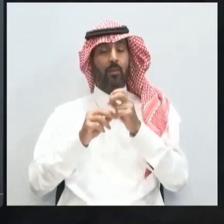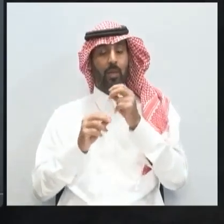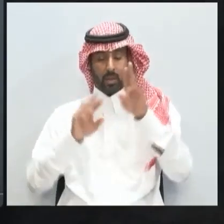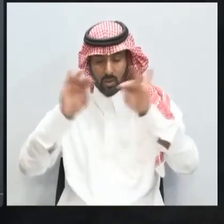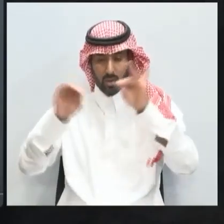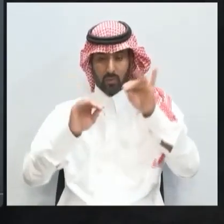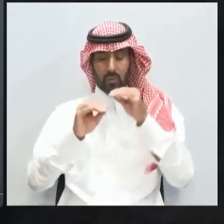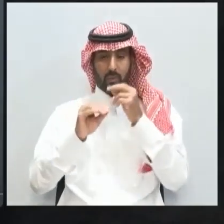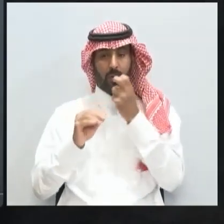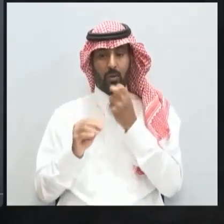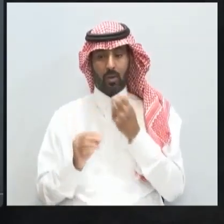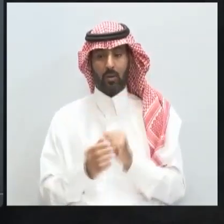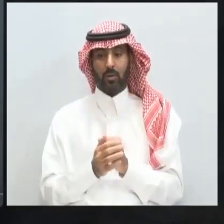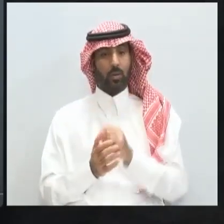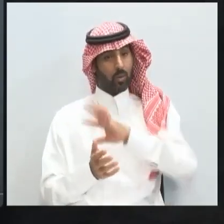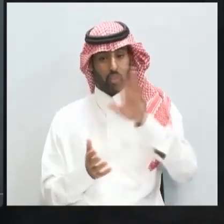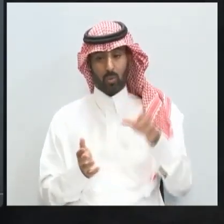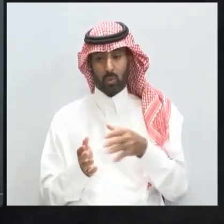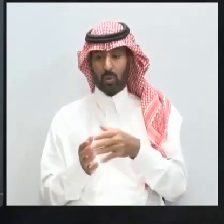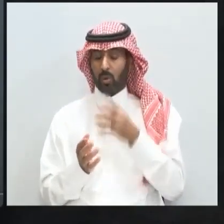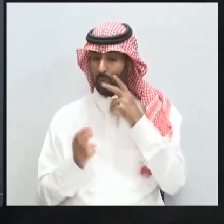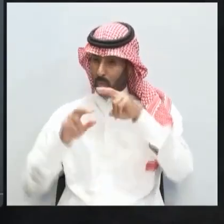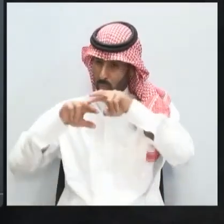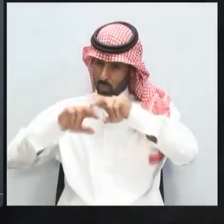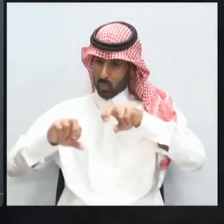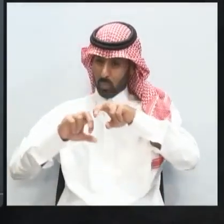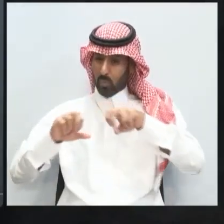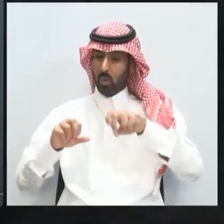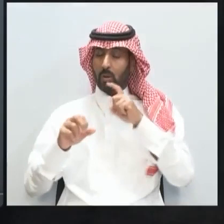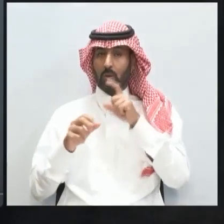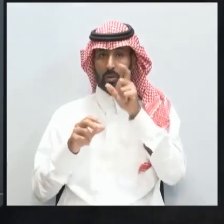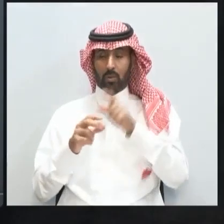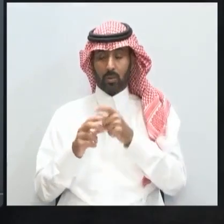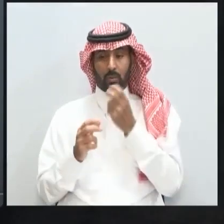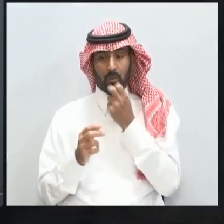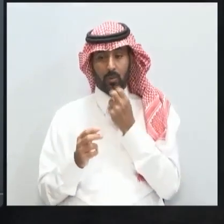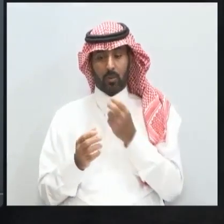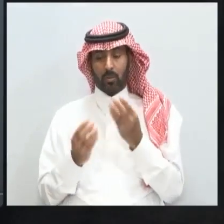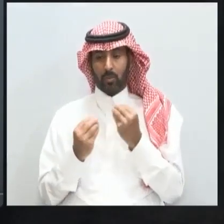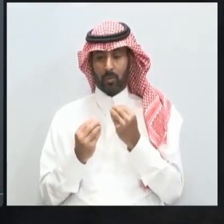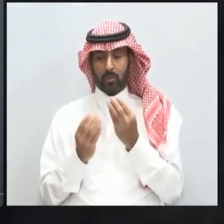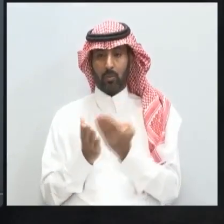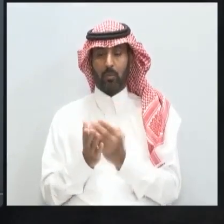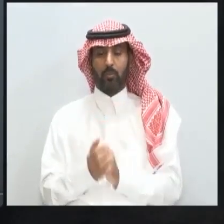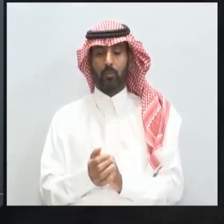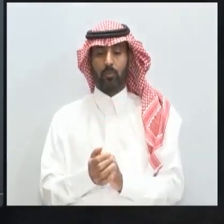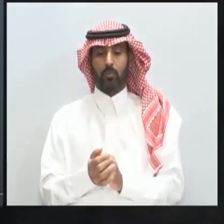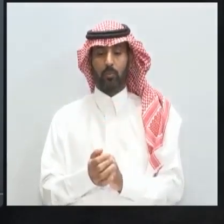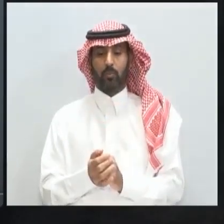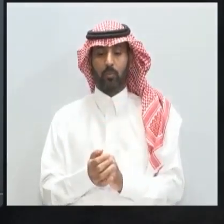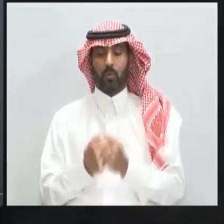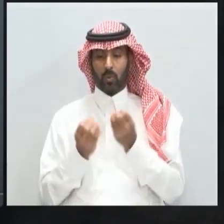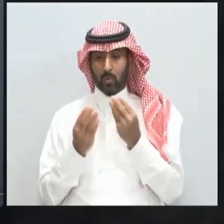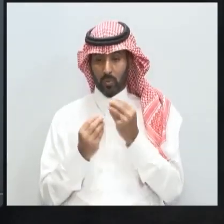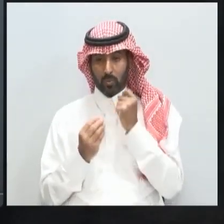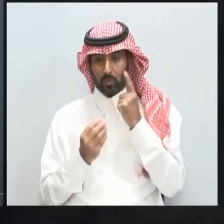الكريم كل ذلك من موضوعات وابحاث متعلقه بهذا العلم العلم العظيم فهو علم